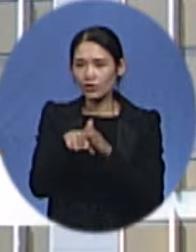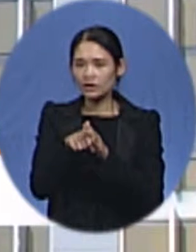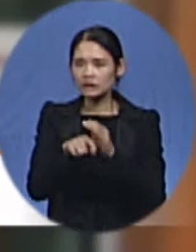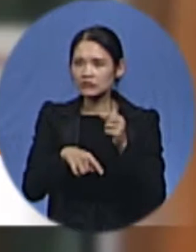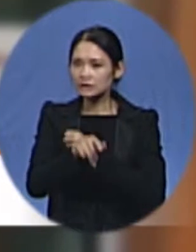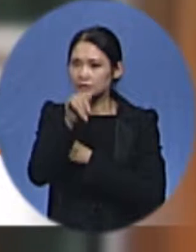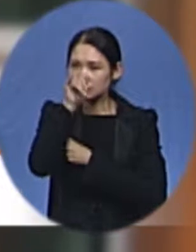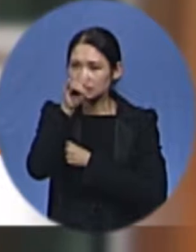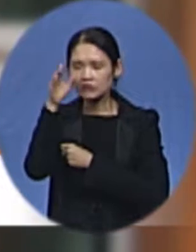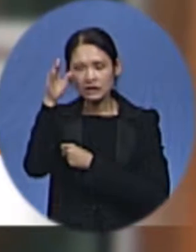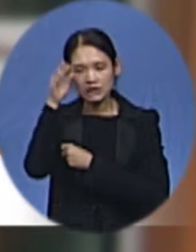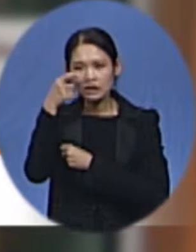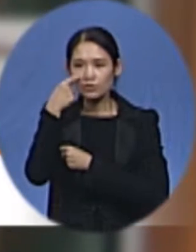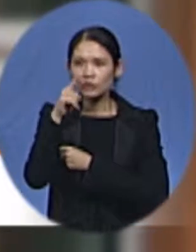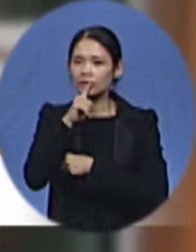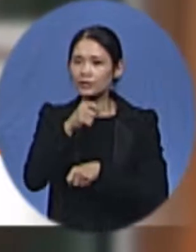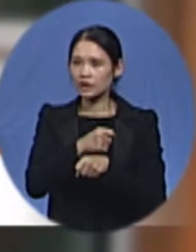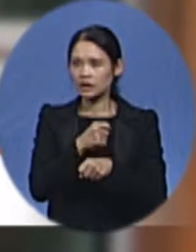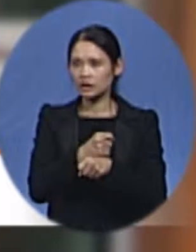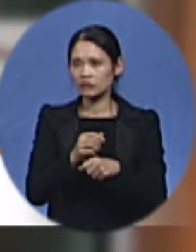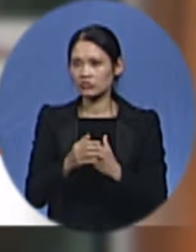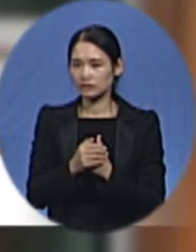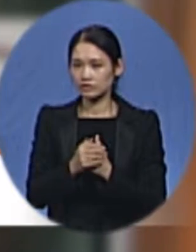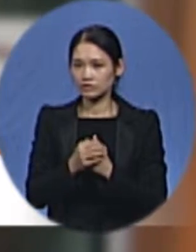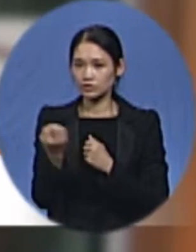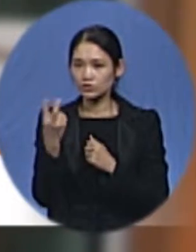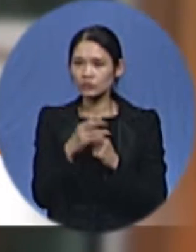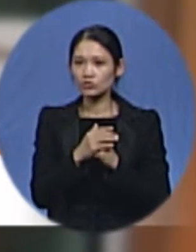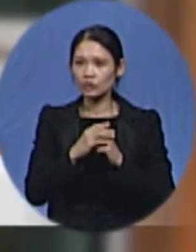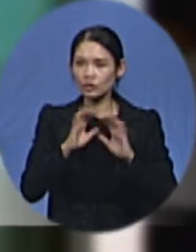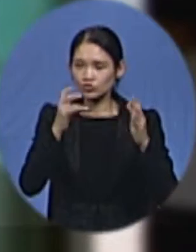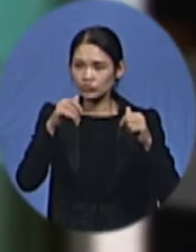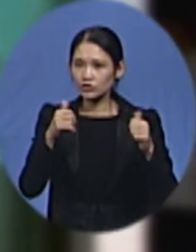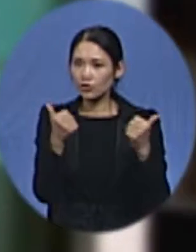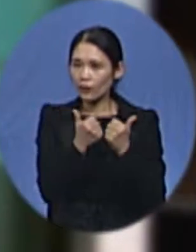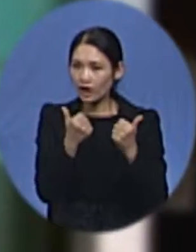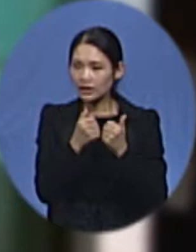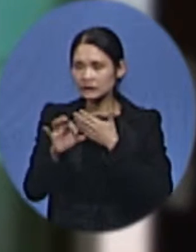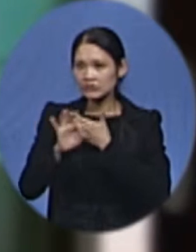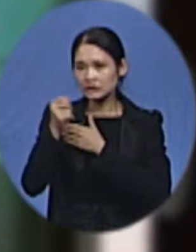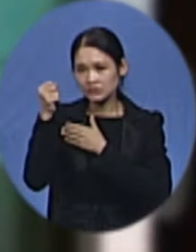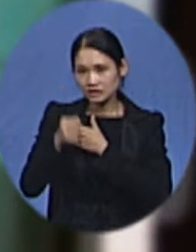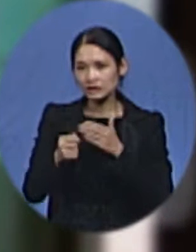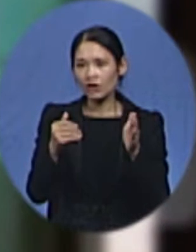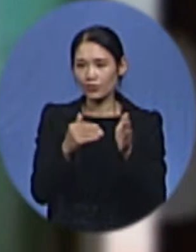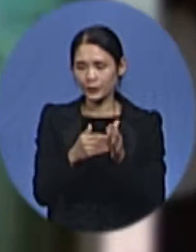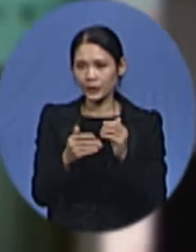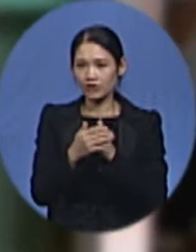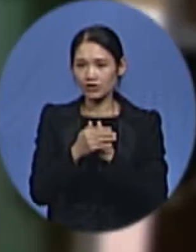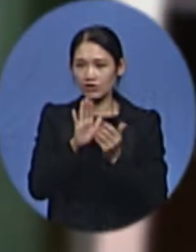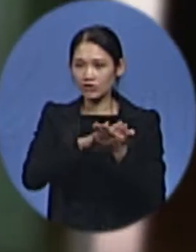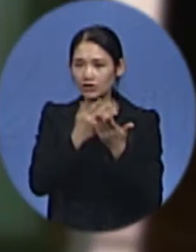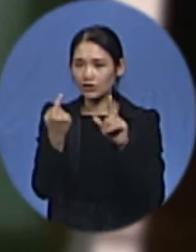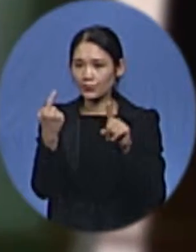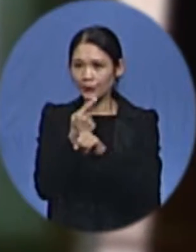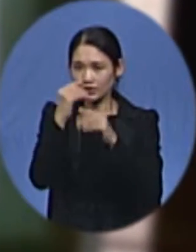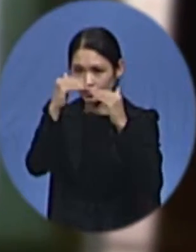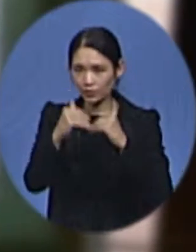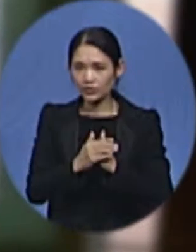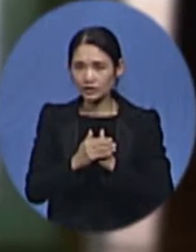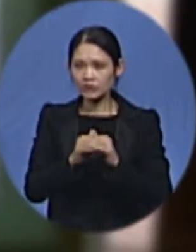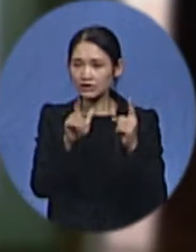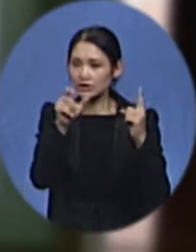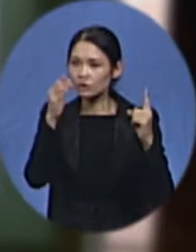이정표가 되기를 기대한다고 말했습니다. 한편 국무회의에서 의결된 노인 장기 요양보험법 개정안은 이달